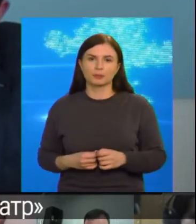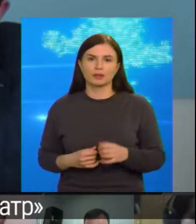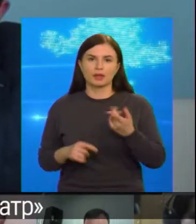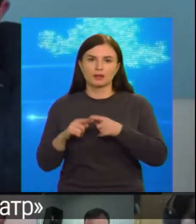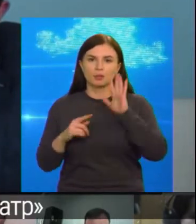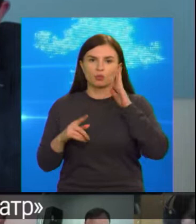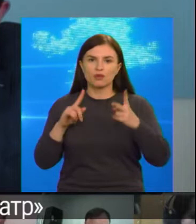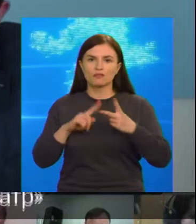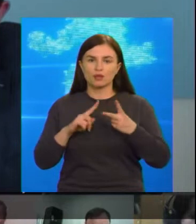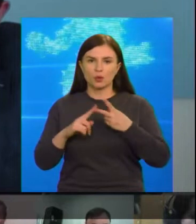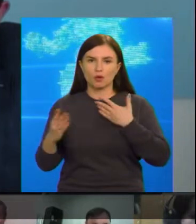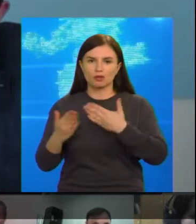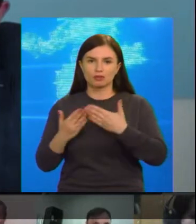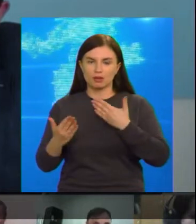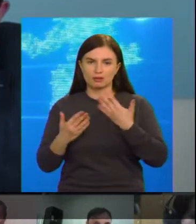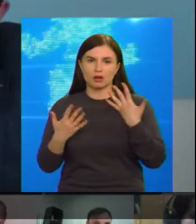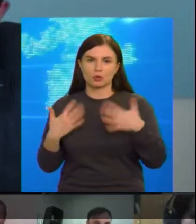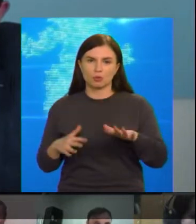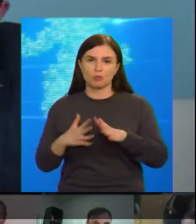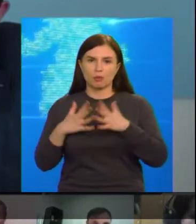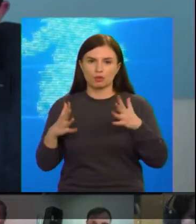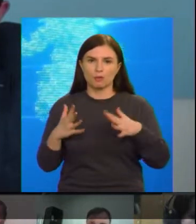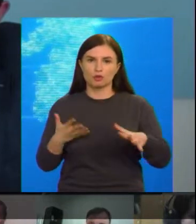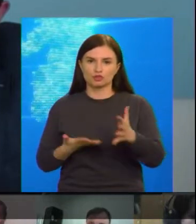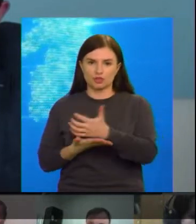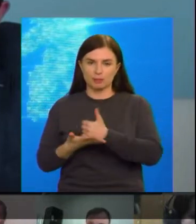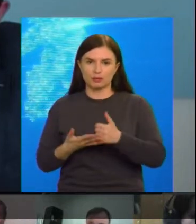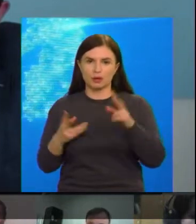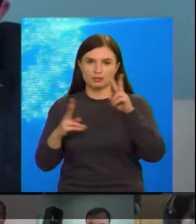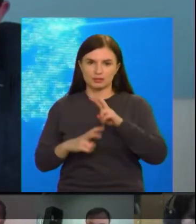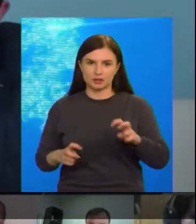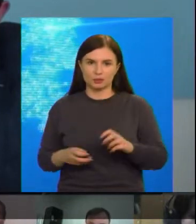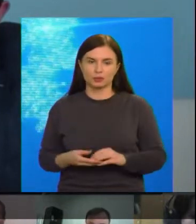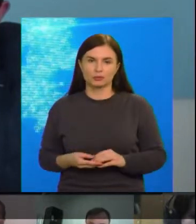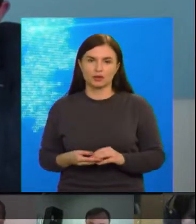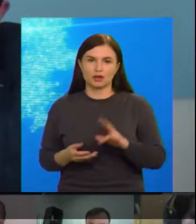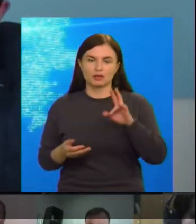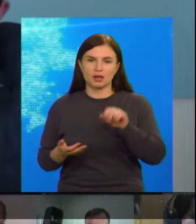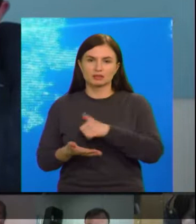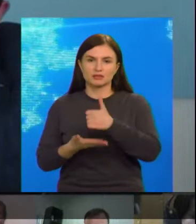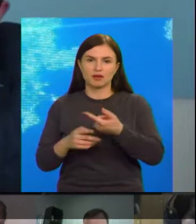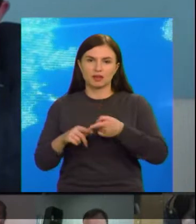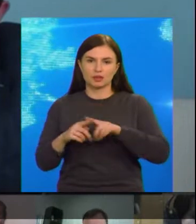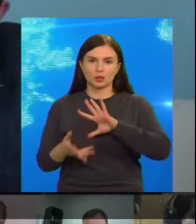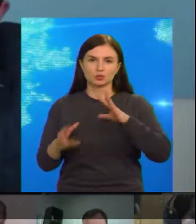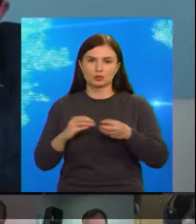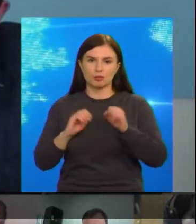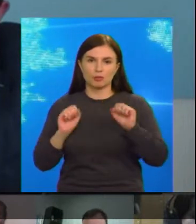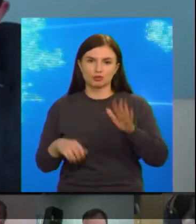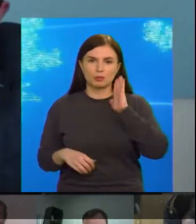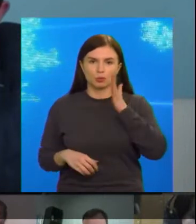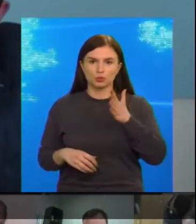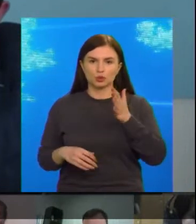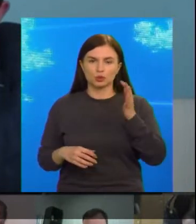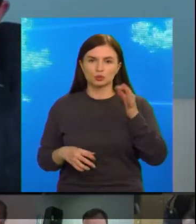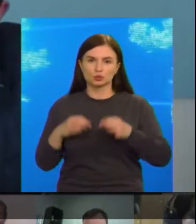второй круг контактов, который мы полномасштабно обследуем. И на основании уже этих результатов можно будет судить